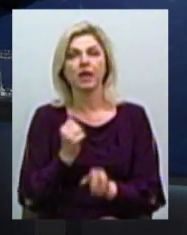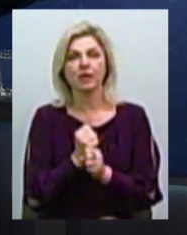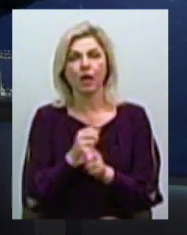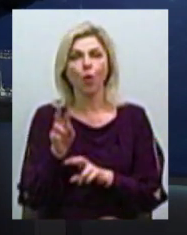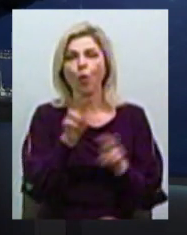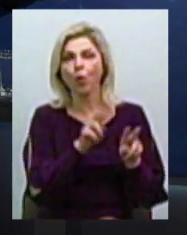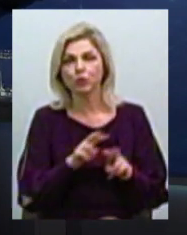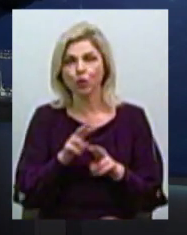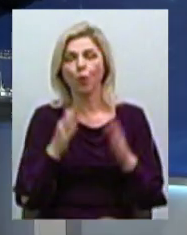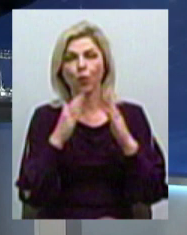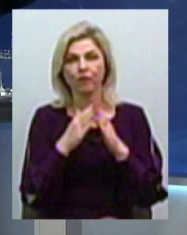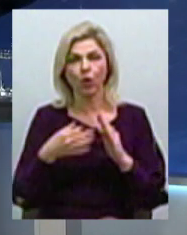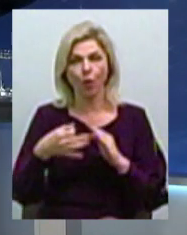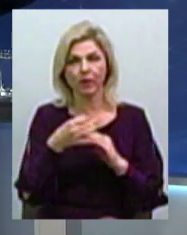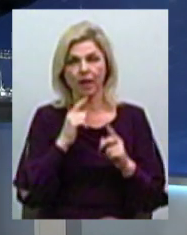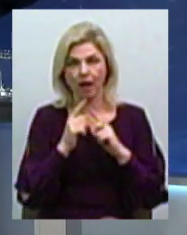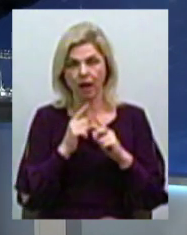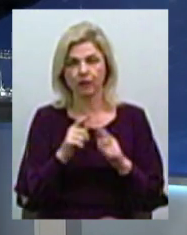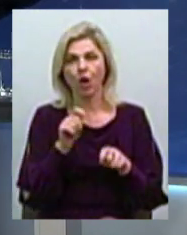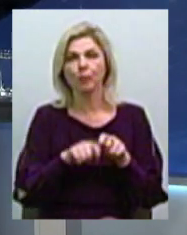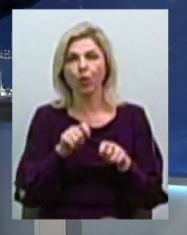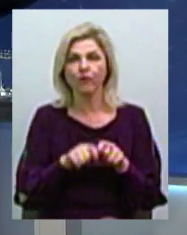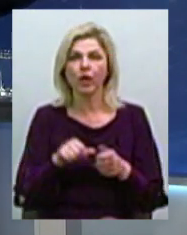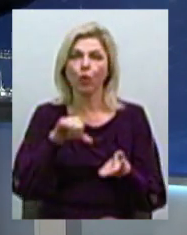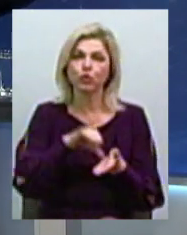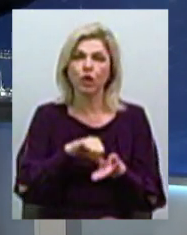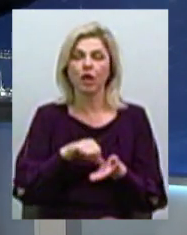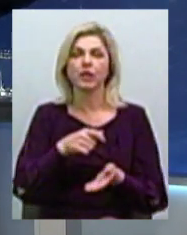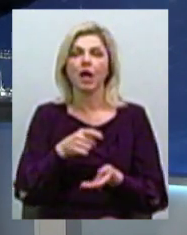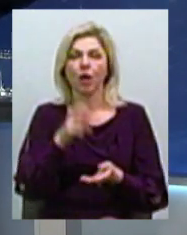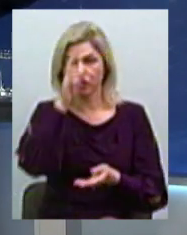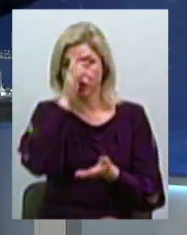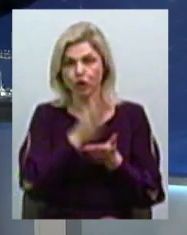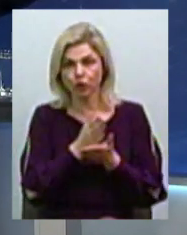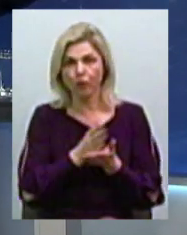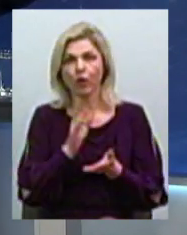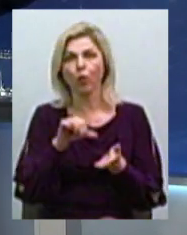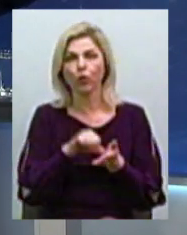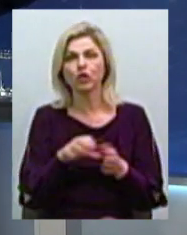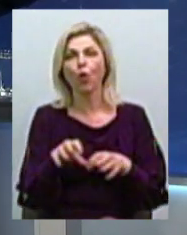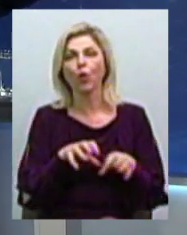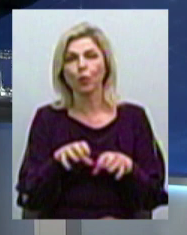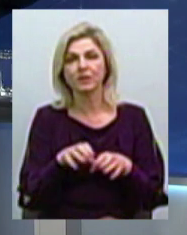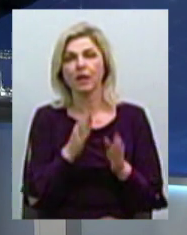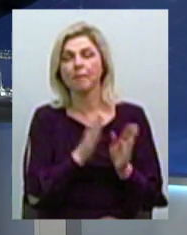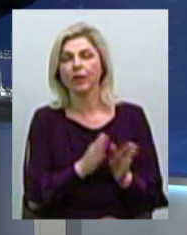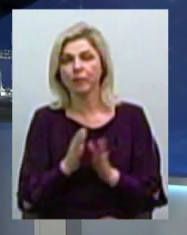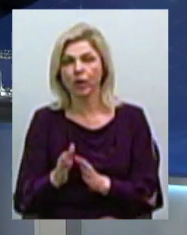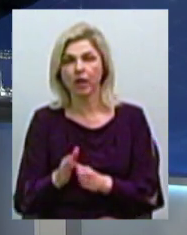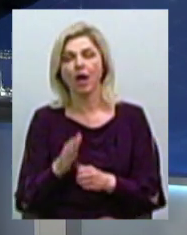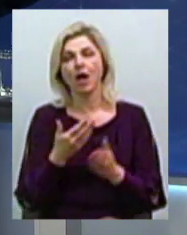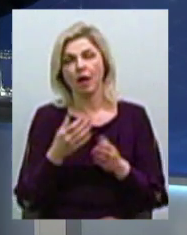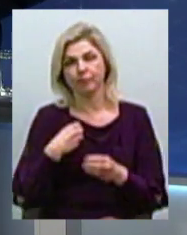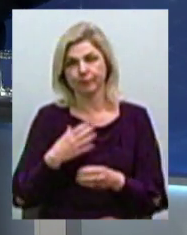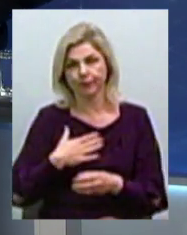здійснювали обшуки в будівлі Миколаївської обласної ради. Перевіряли причетність чиновників до участі у корупційній схемі щодо привласнення близько 15